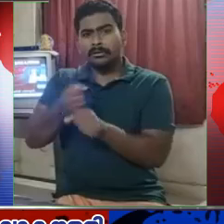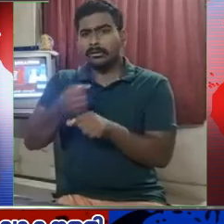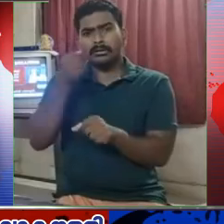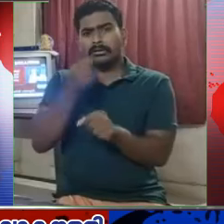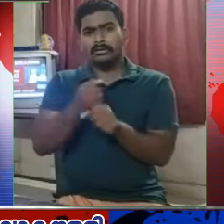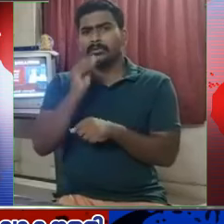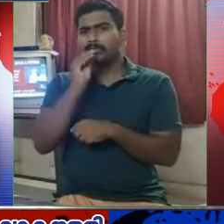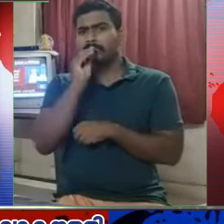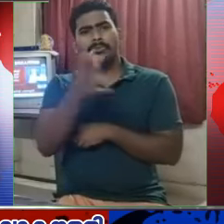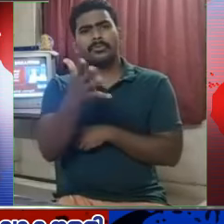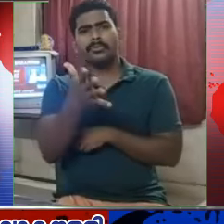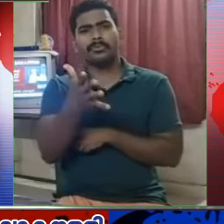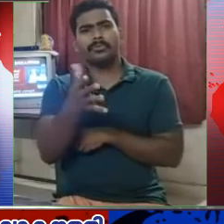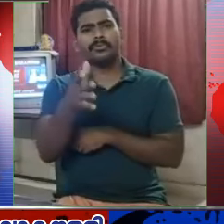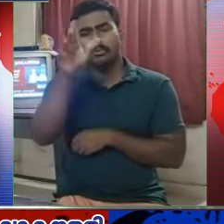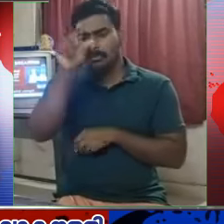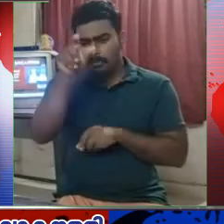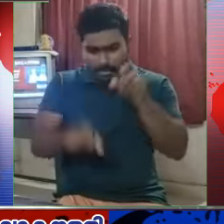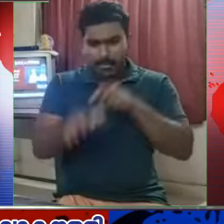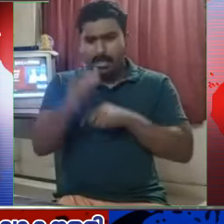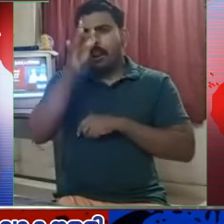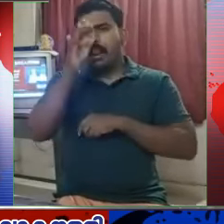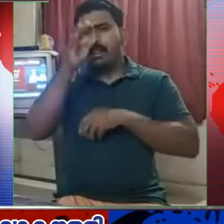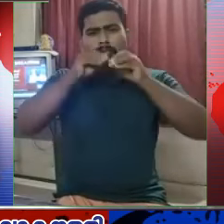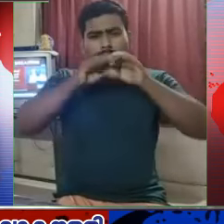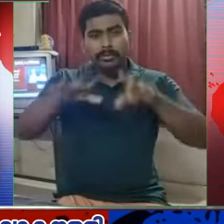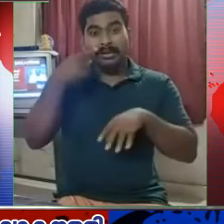ഒരു വ്യാജ വാർത്തയാണ് അത്.